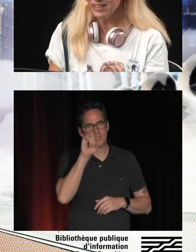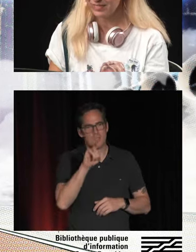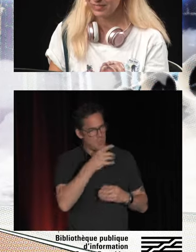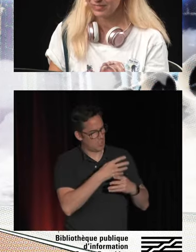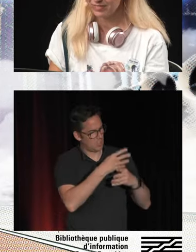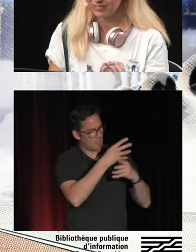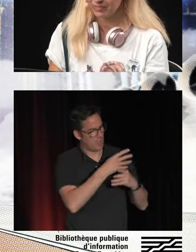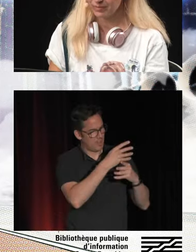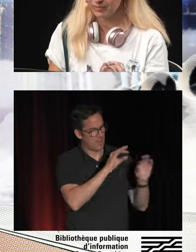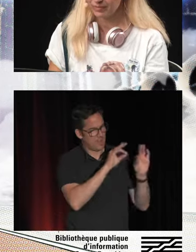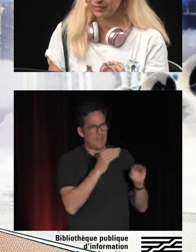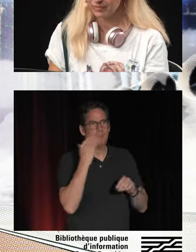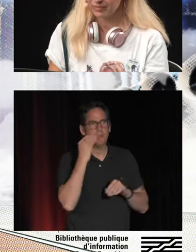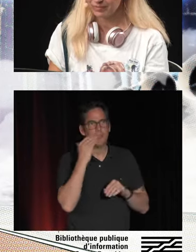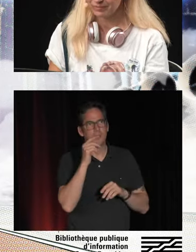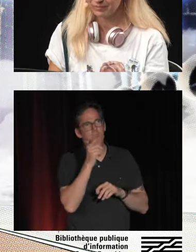Oui.